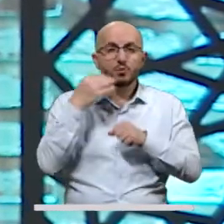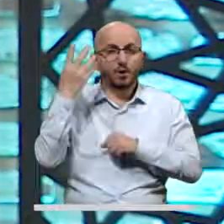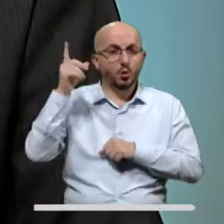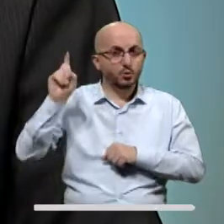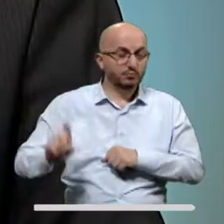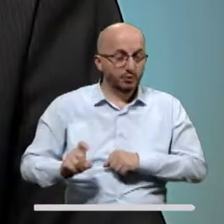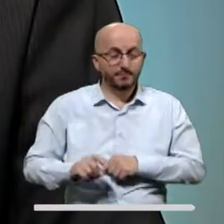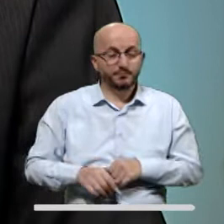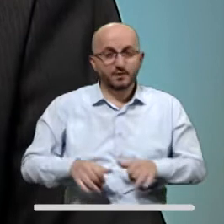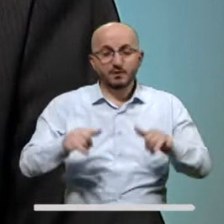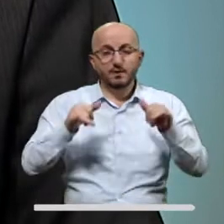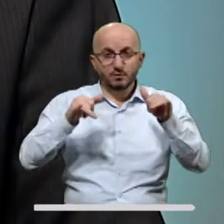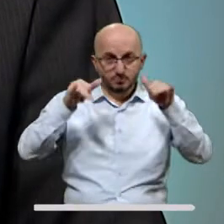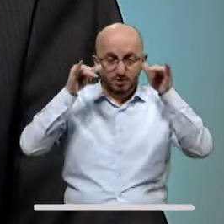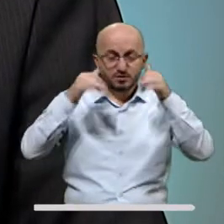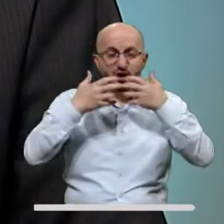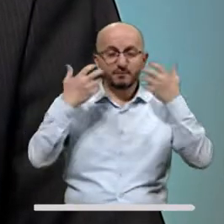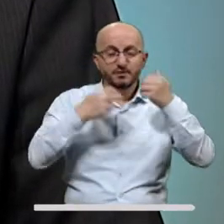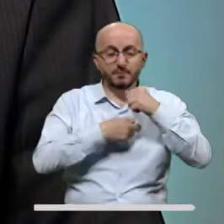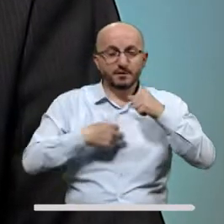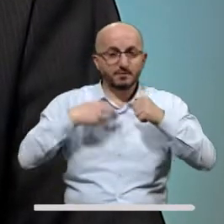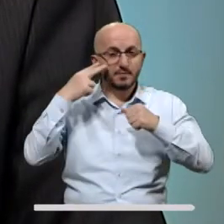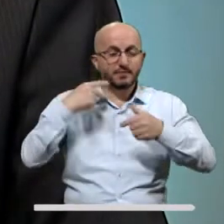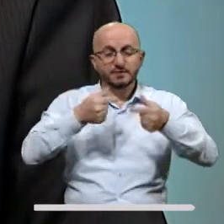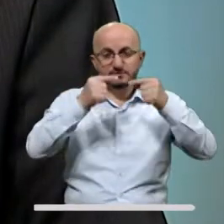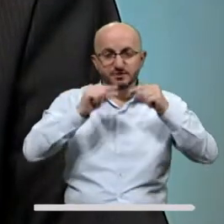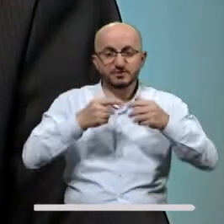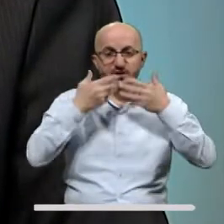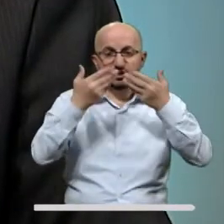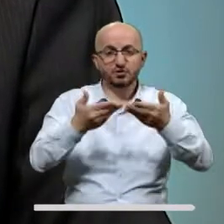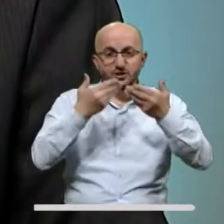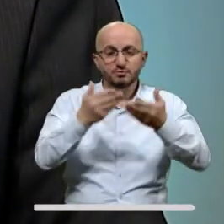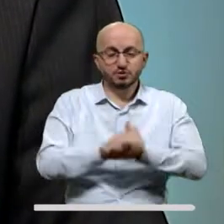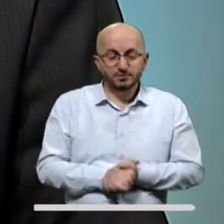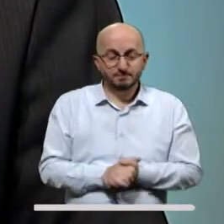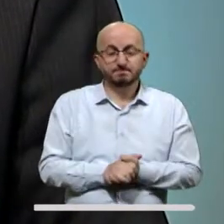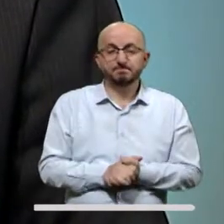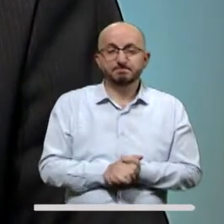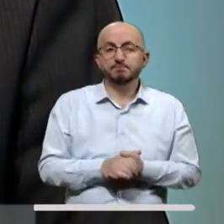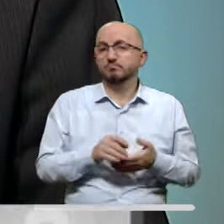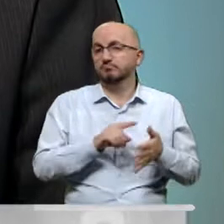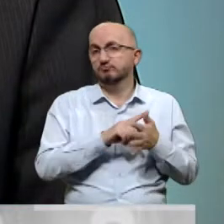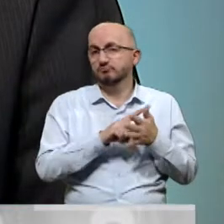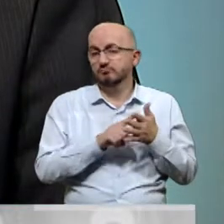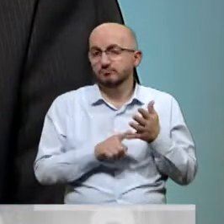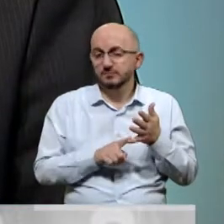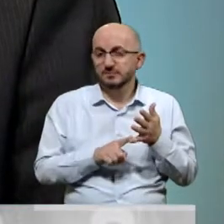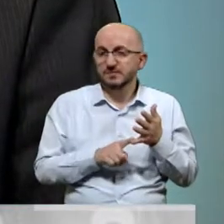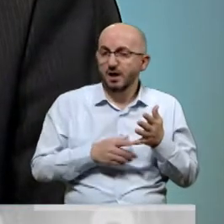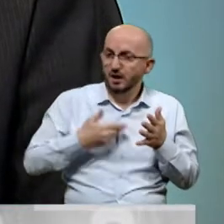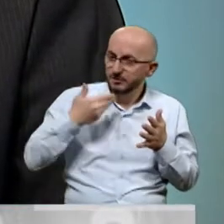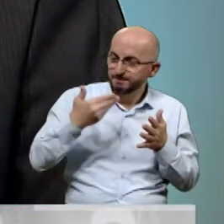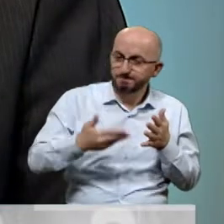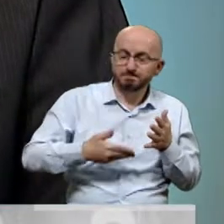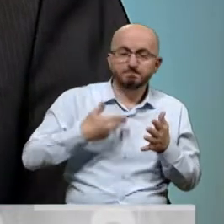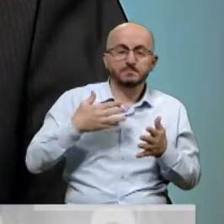kurbanlık hayvanlar sarahaten Hazreti Peygamber hadislerinde belirtmiştir. Bunlar, müsaade edersen ifade etmek